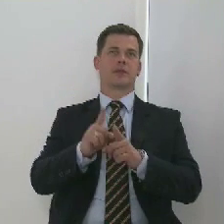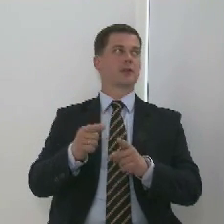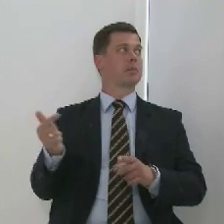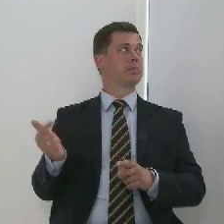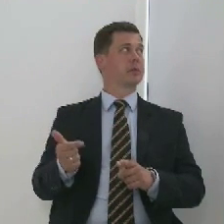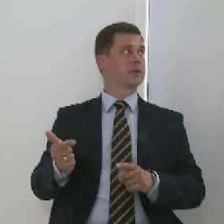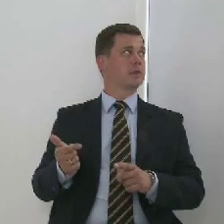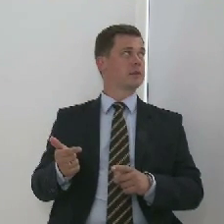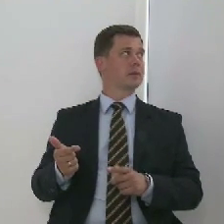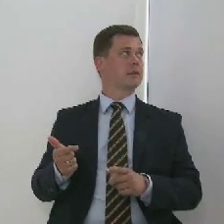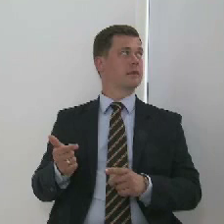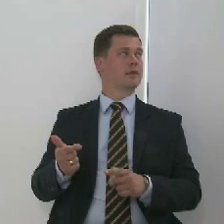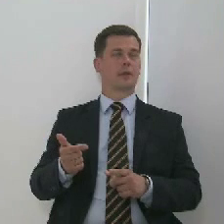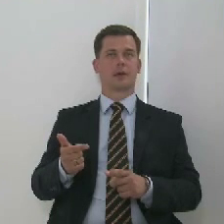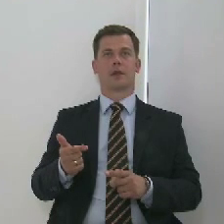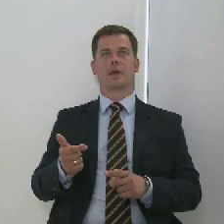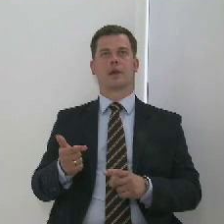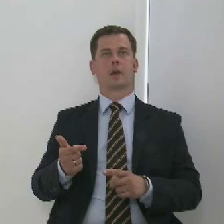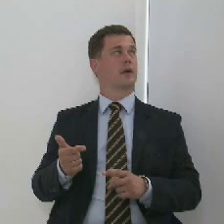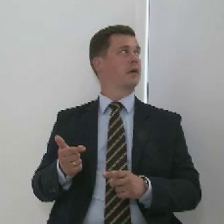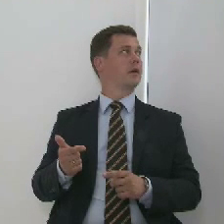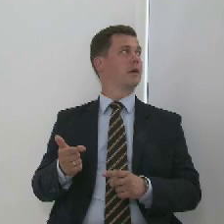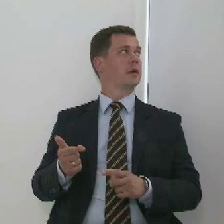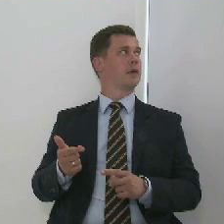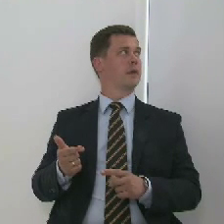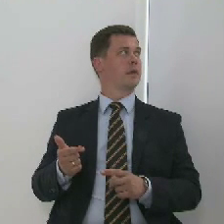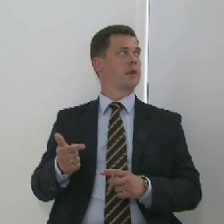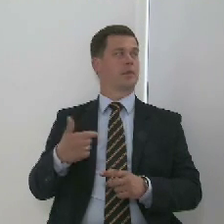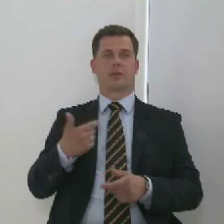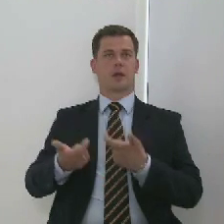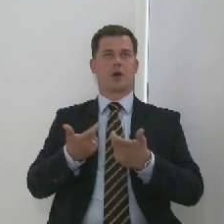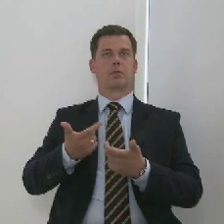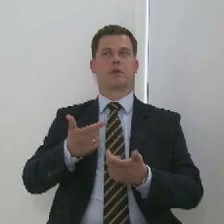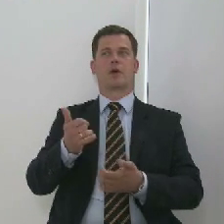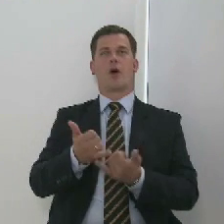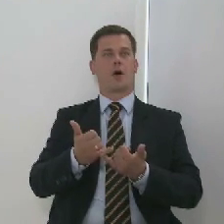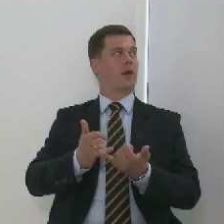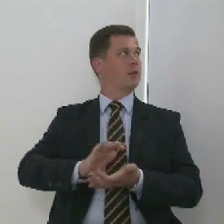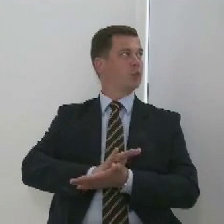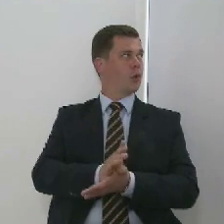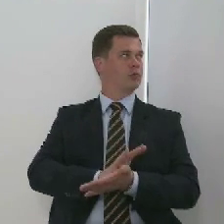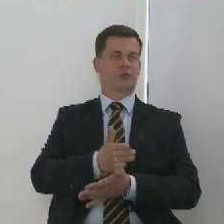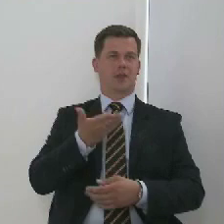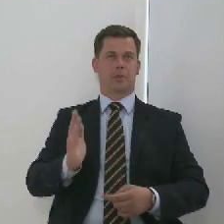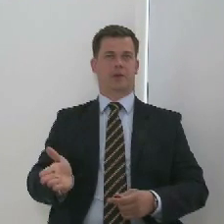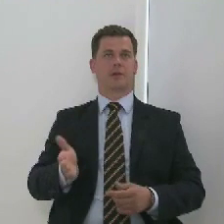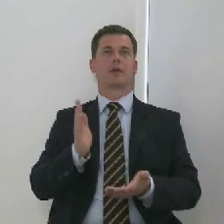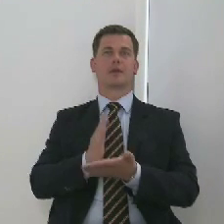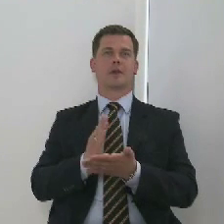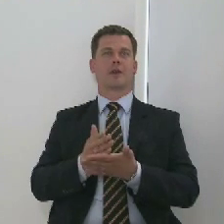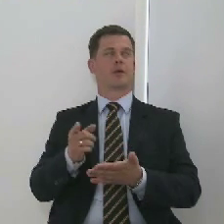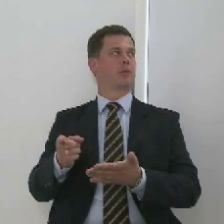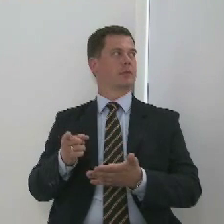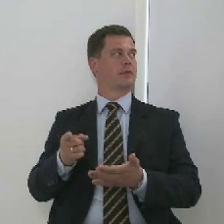jest licencjonowanie technologii. My nie będziemy produkować białka z rzepaku, my nie będziemy tłoczyć oleju i przerabiać tego. My chcemy udostępniać